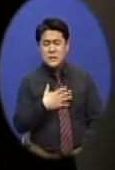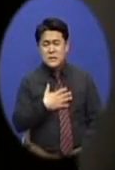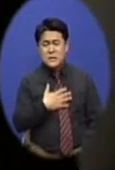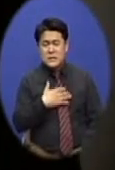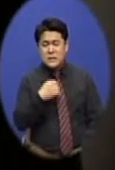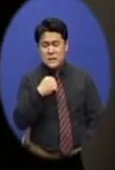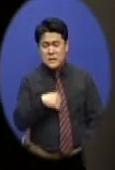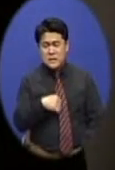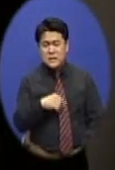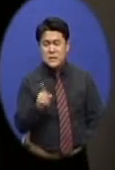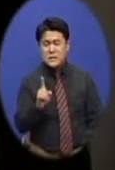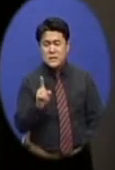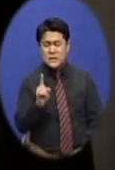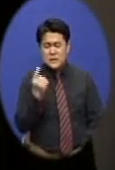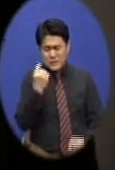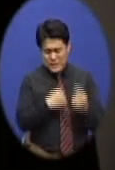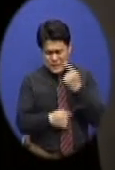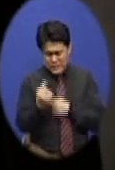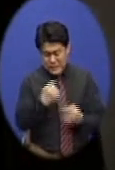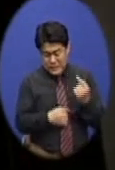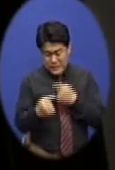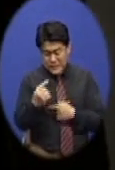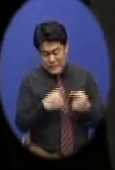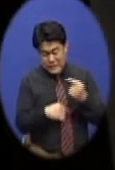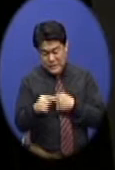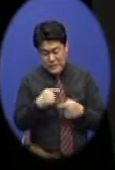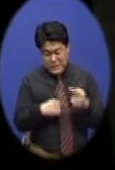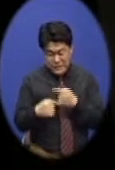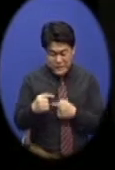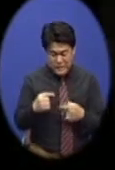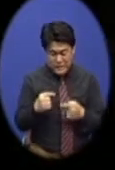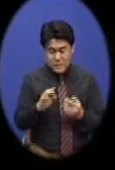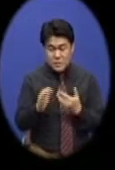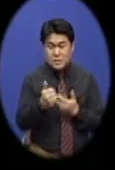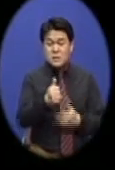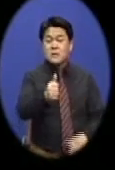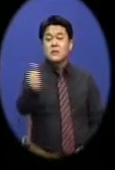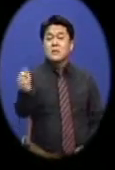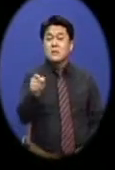내가 춤에 아픈 상처 두고 갈 거면서